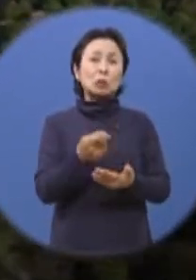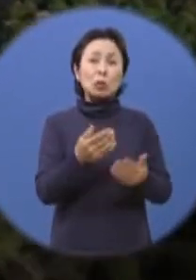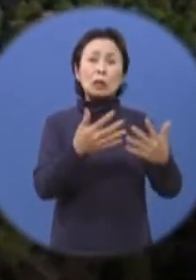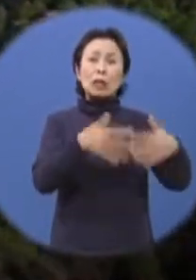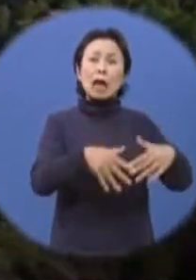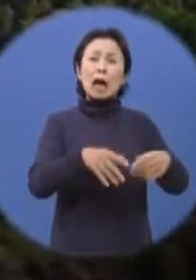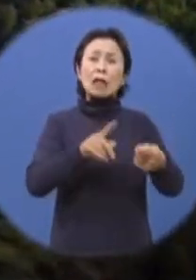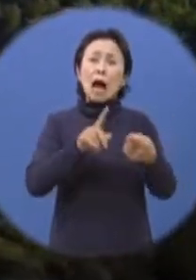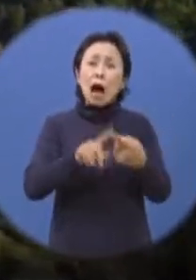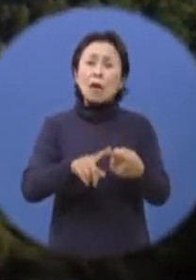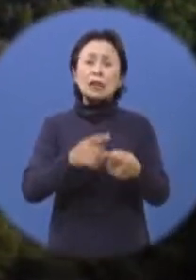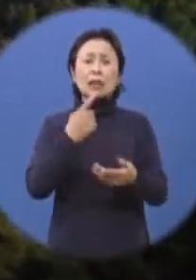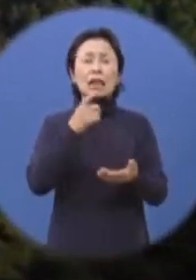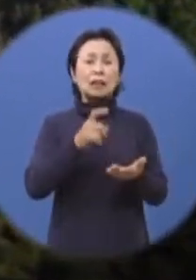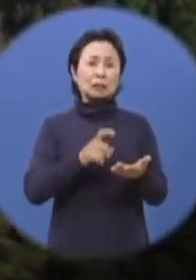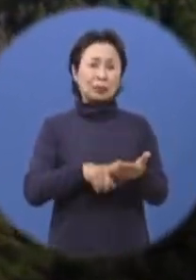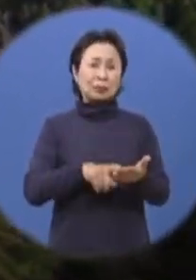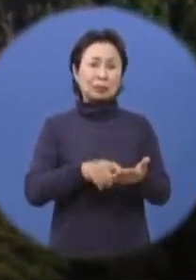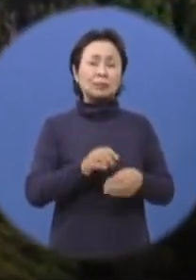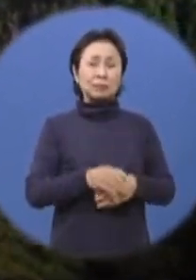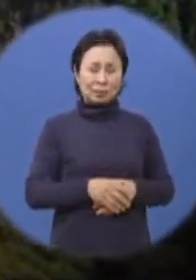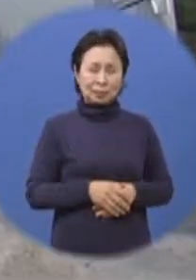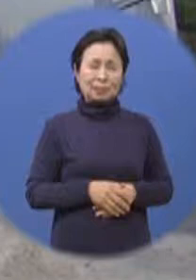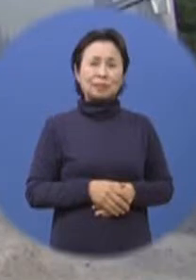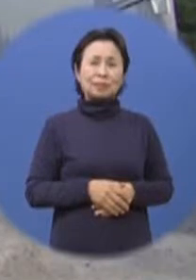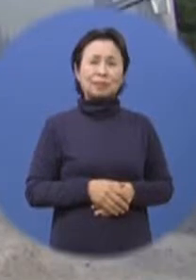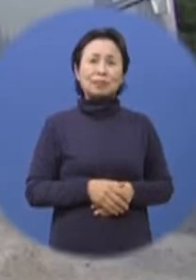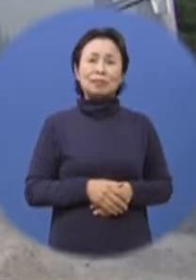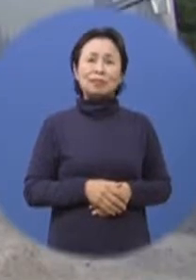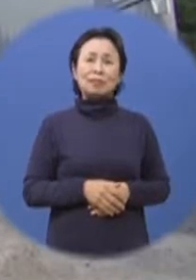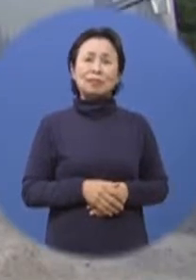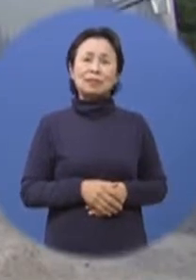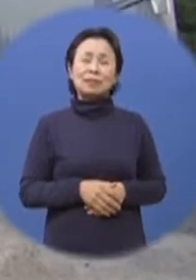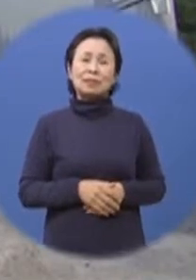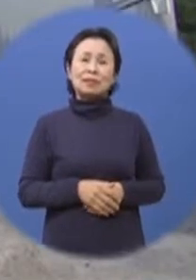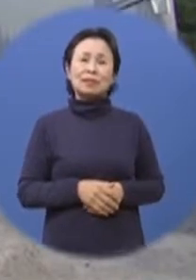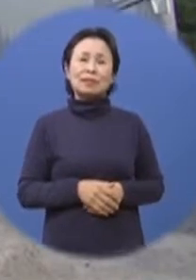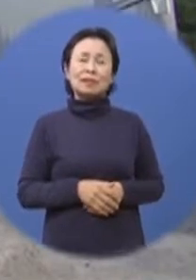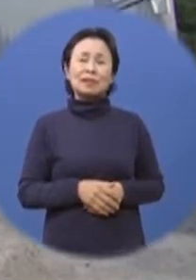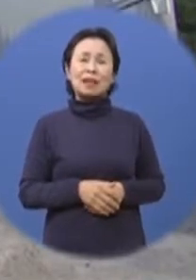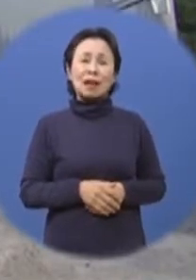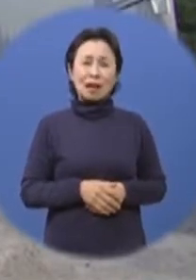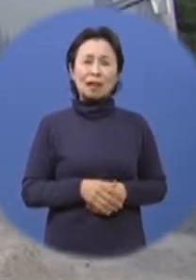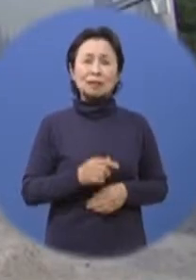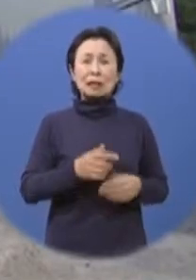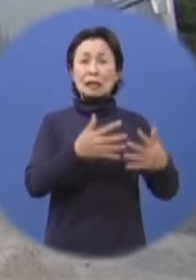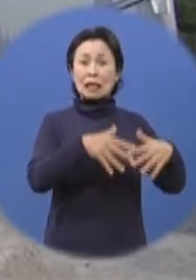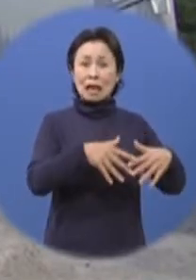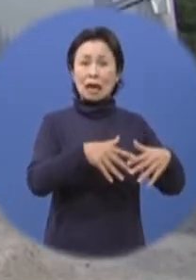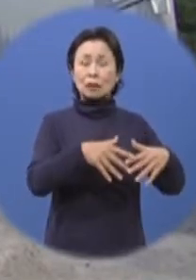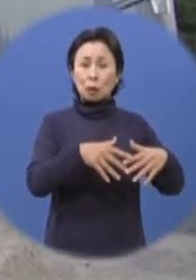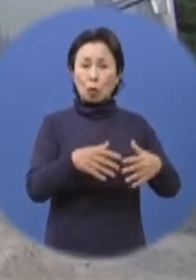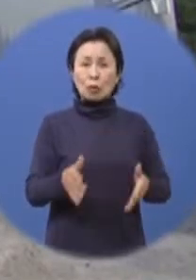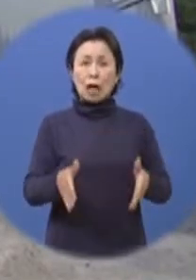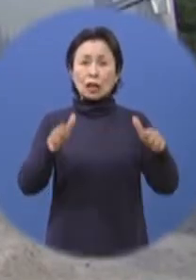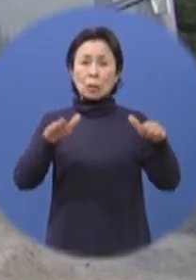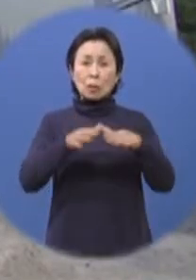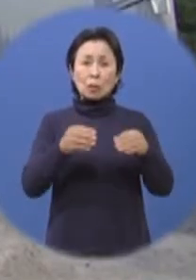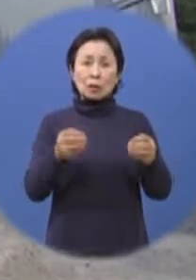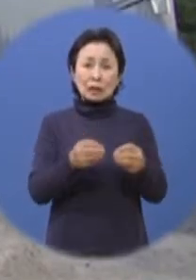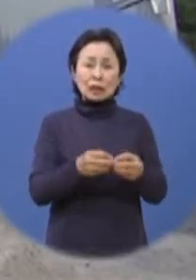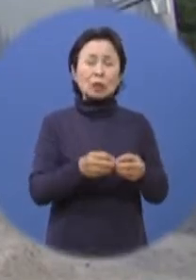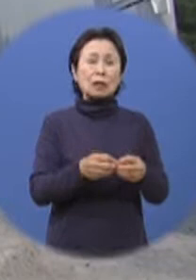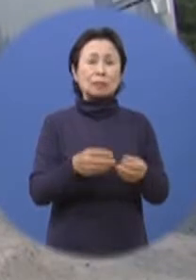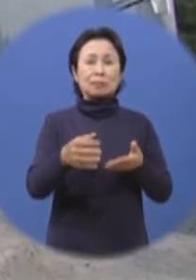よ誰もで軍勢がのまいりますんでねぐら誰でも出来るだけやろうということで強力な時代を増やしまし